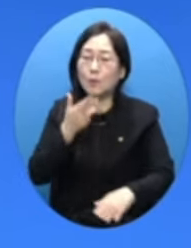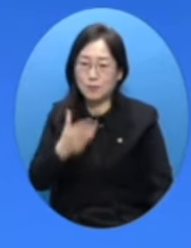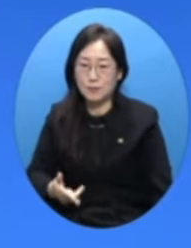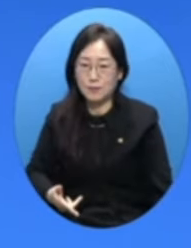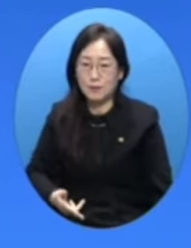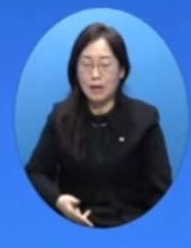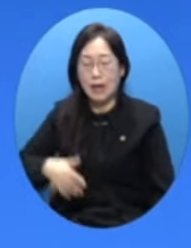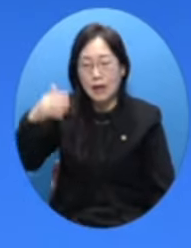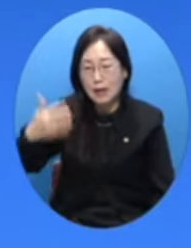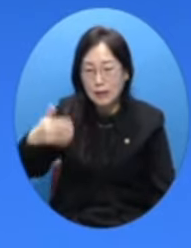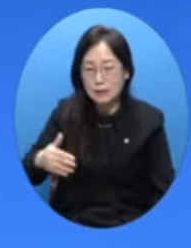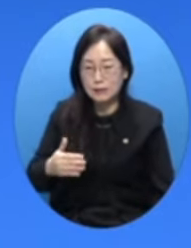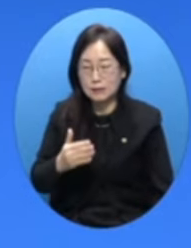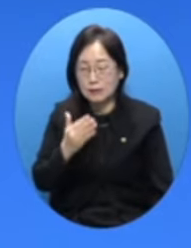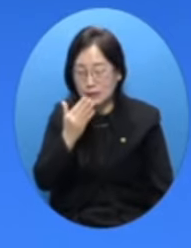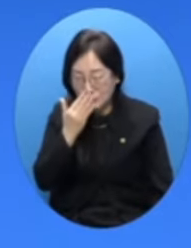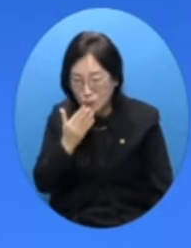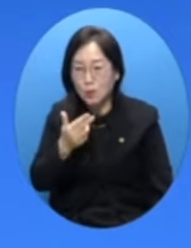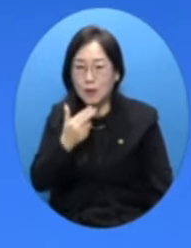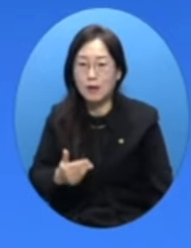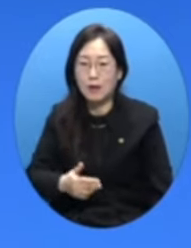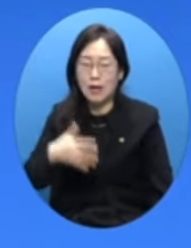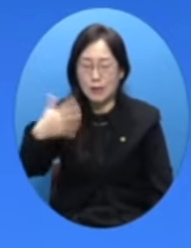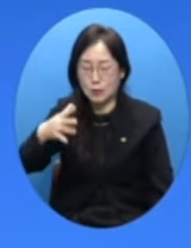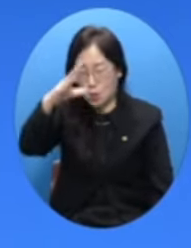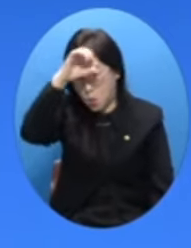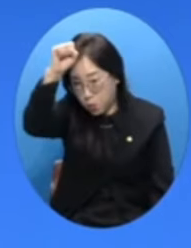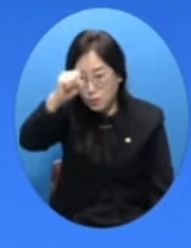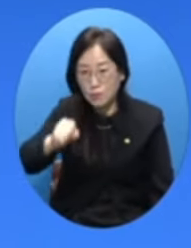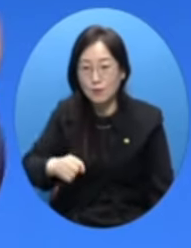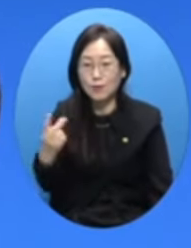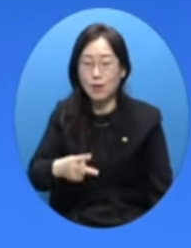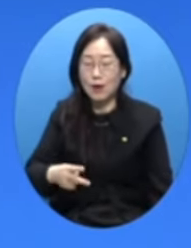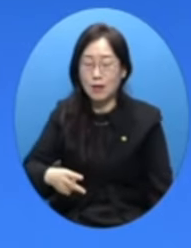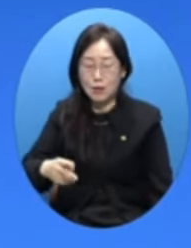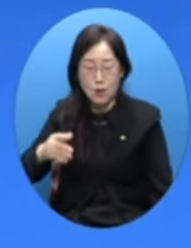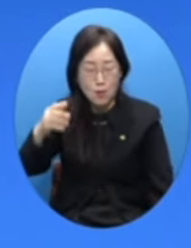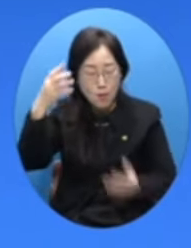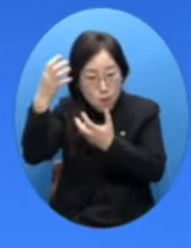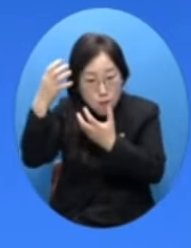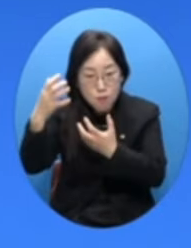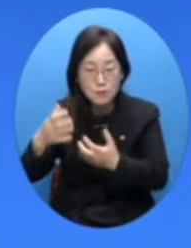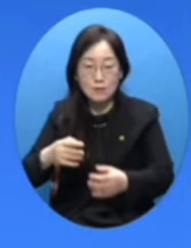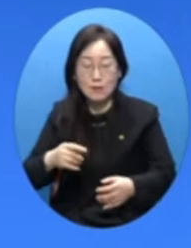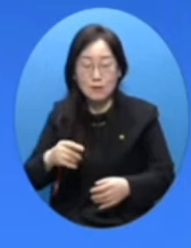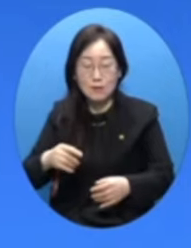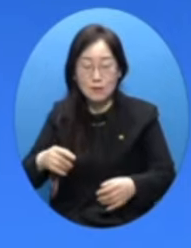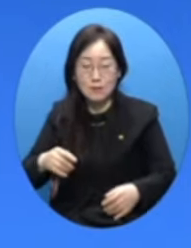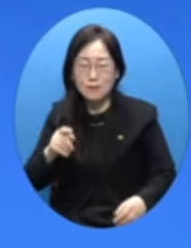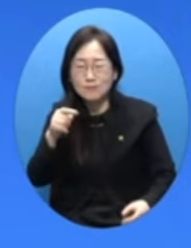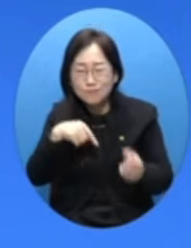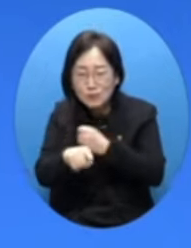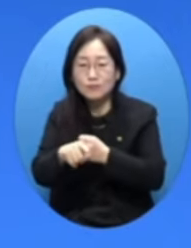아직도 내가 다듬어지지 못하고, 아직도 내가 내 고집이 세고, 아직도 내가 내 뜻대로 하려고 하는 내가 있기 때문에 그것을